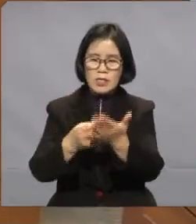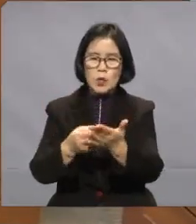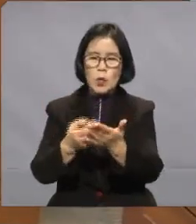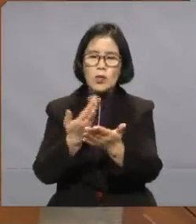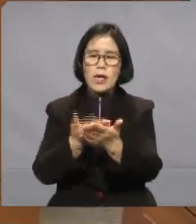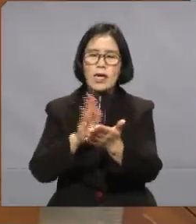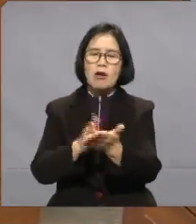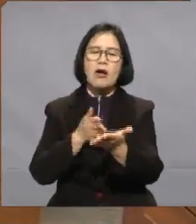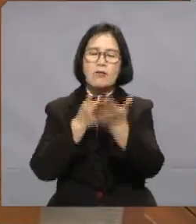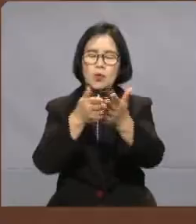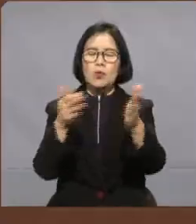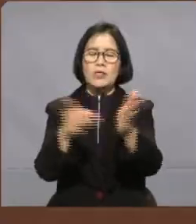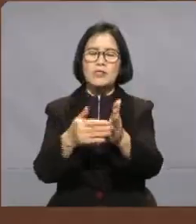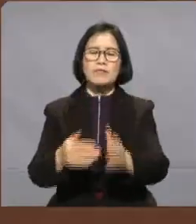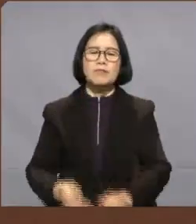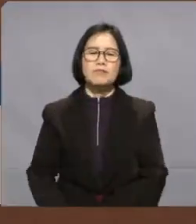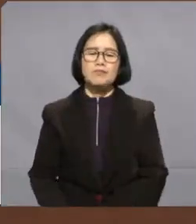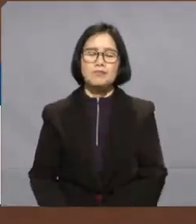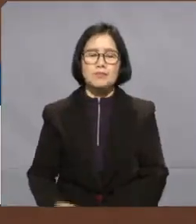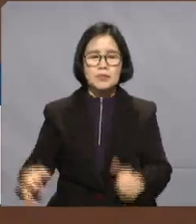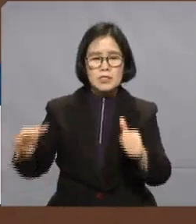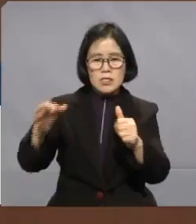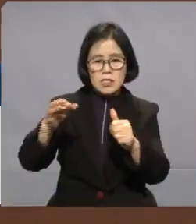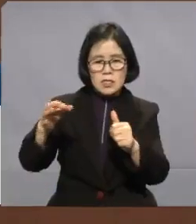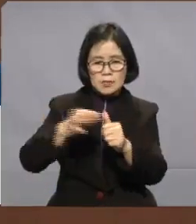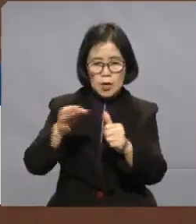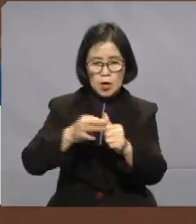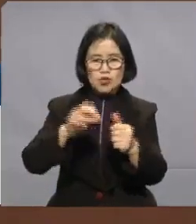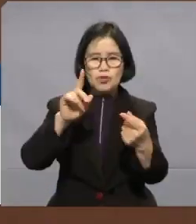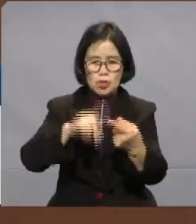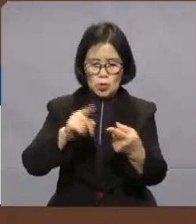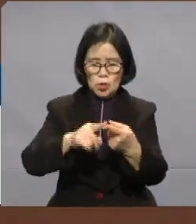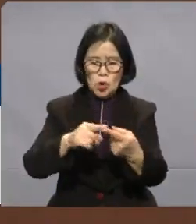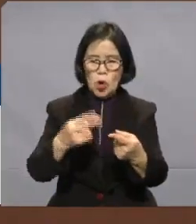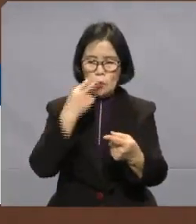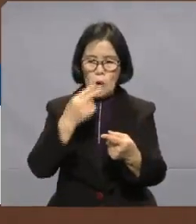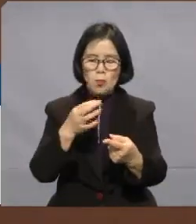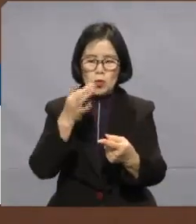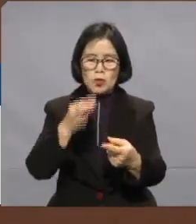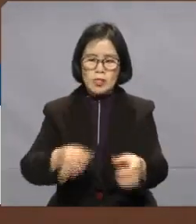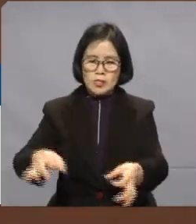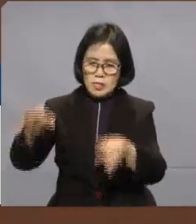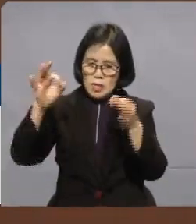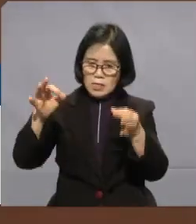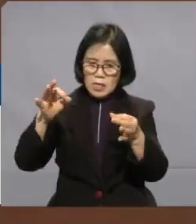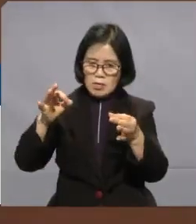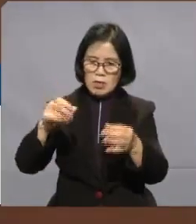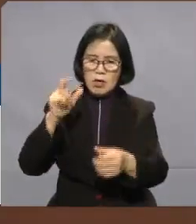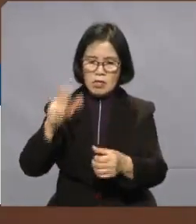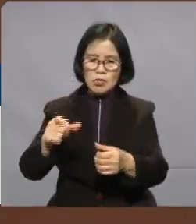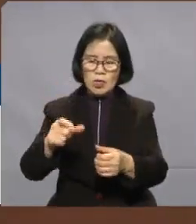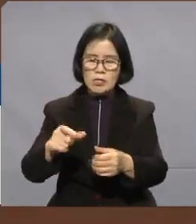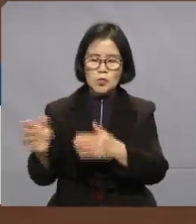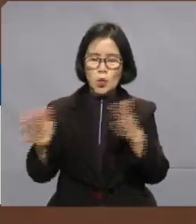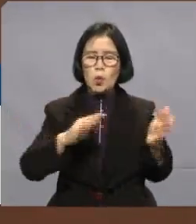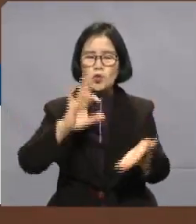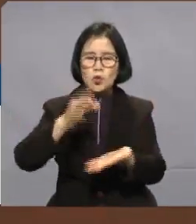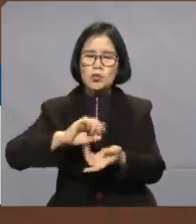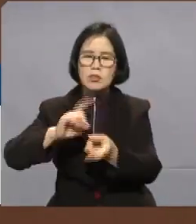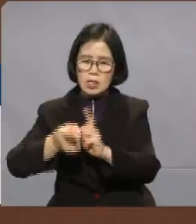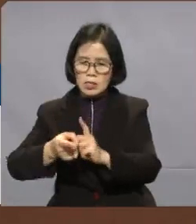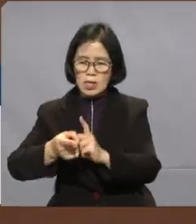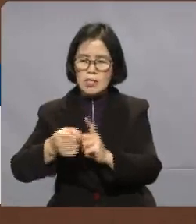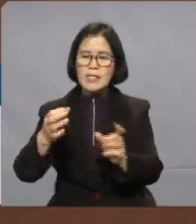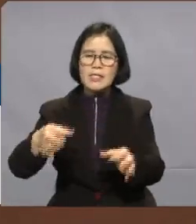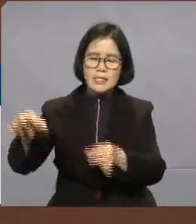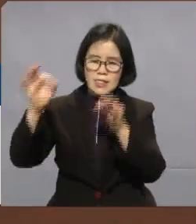개혁안을 보고했습니다. 급여 수준을 그대로 두되 보험료를 인상하자라는 걸 강조하는 측과 소득